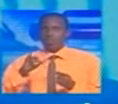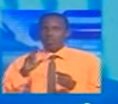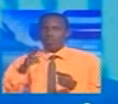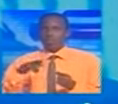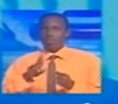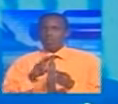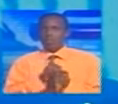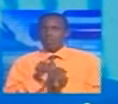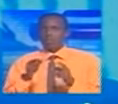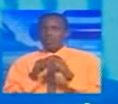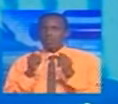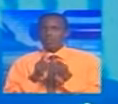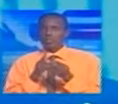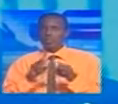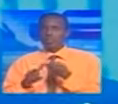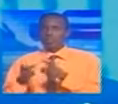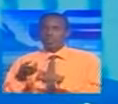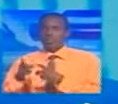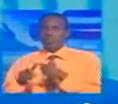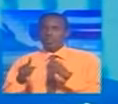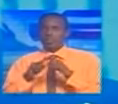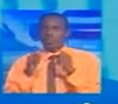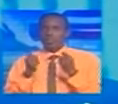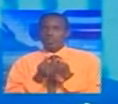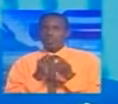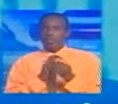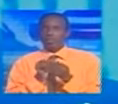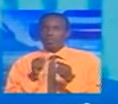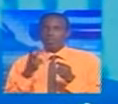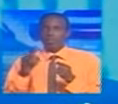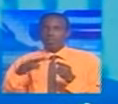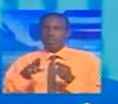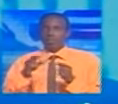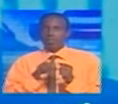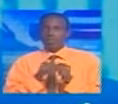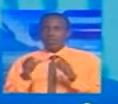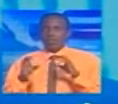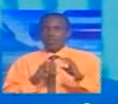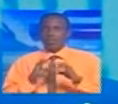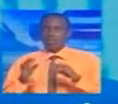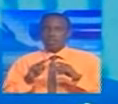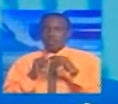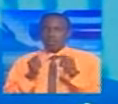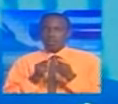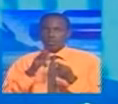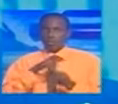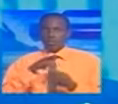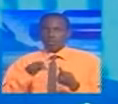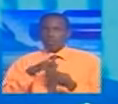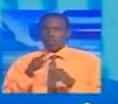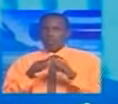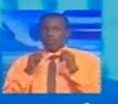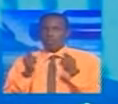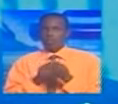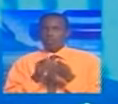donc aussitôt sur le lieu des différents sinistres. Une réunion de crise s'est tenue donc à la commune de Balbala pour coordonner les